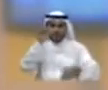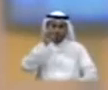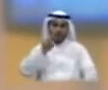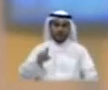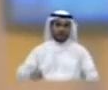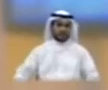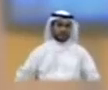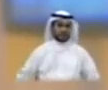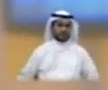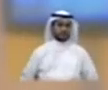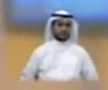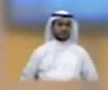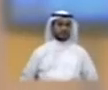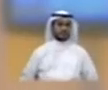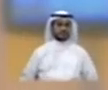الأندونيسية؟